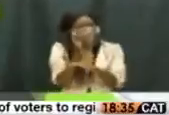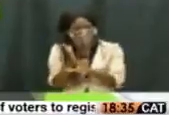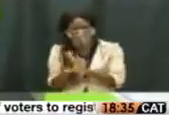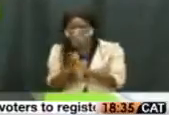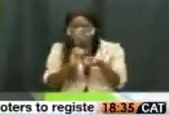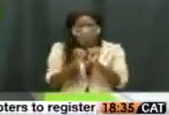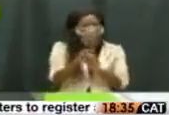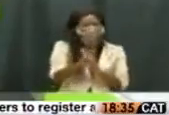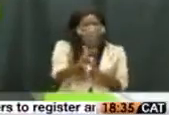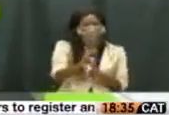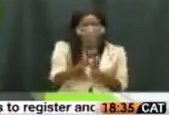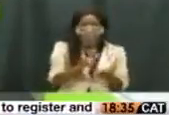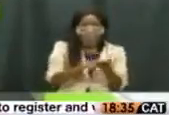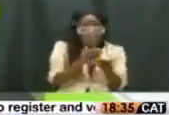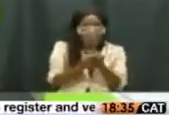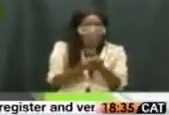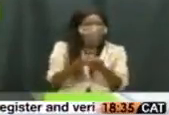ali pakalikiliki